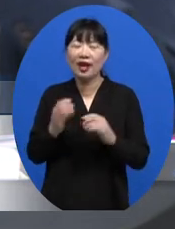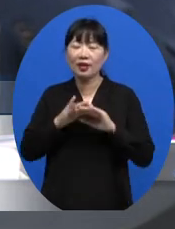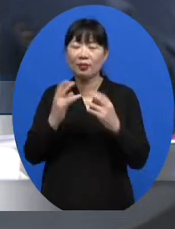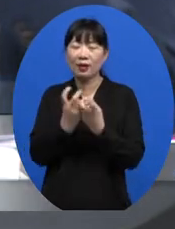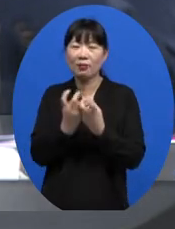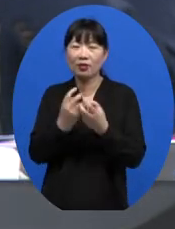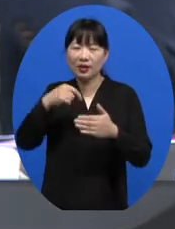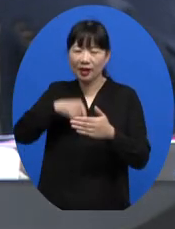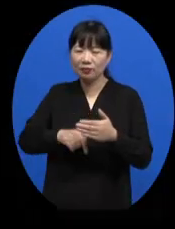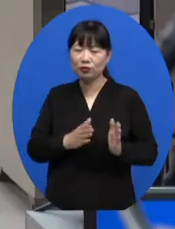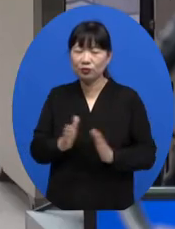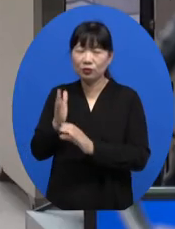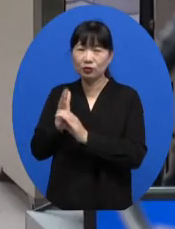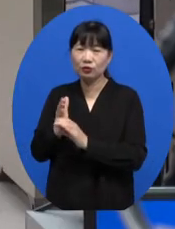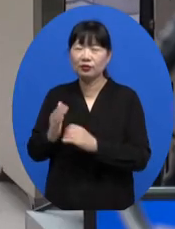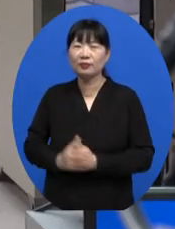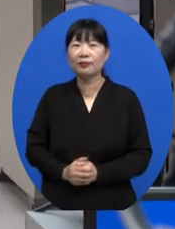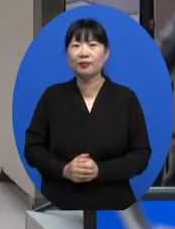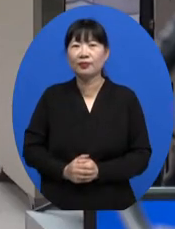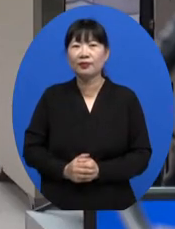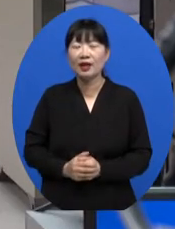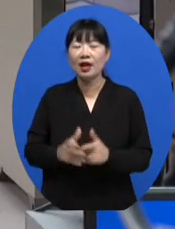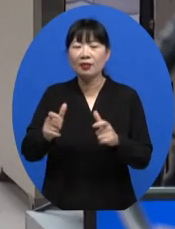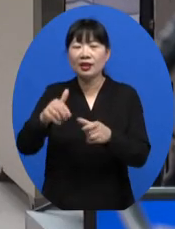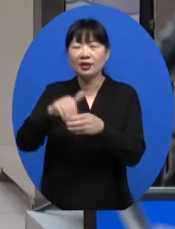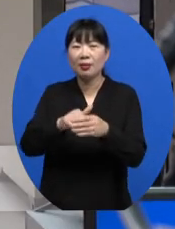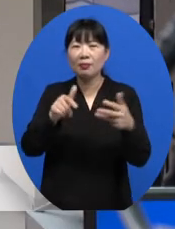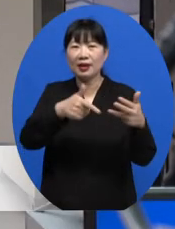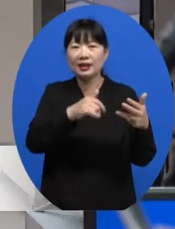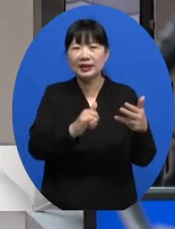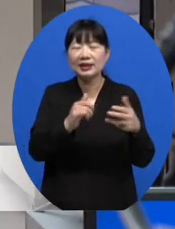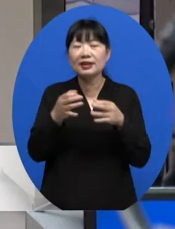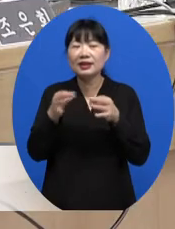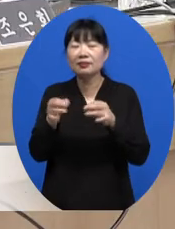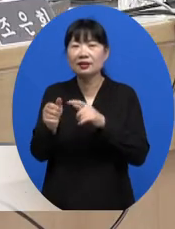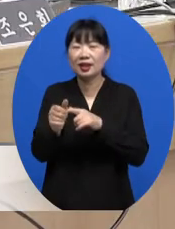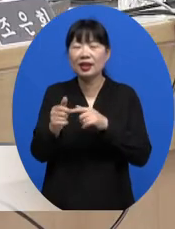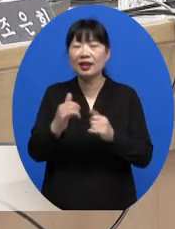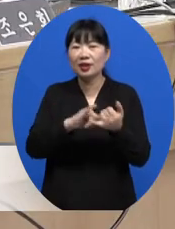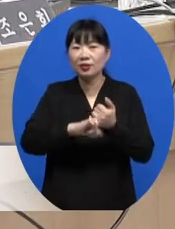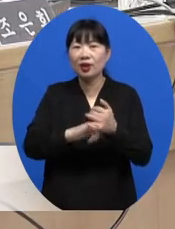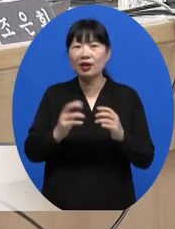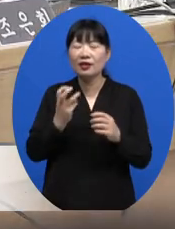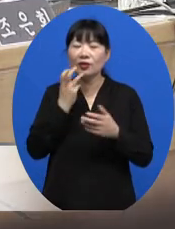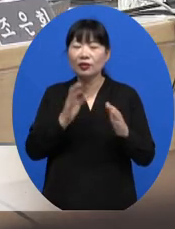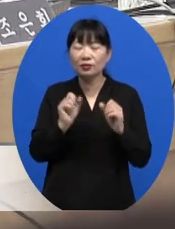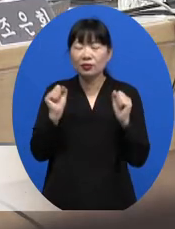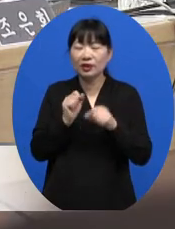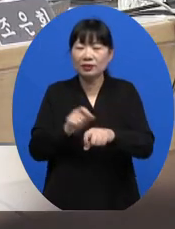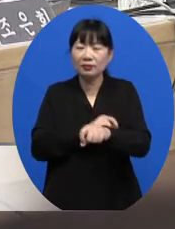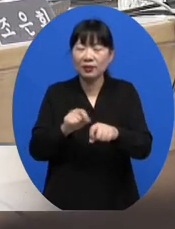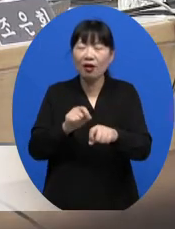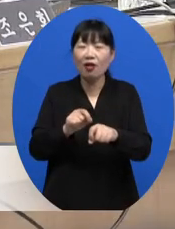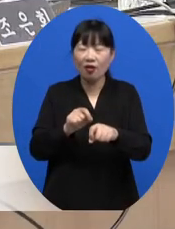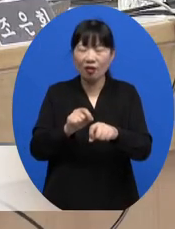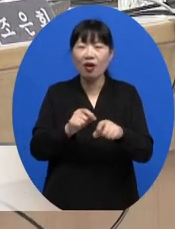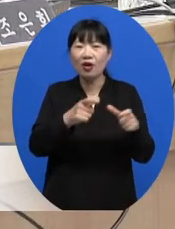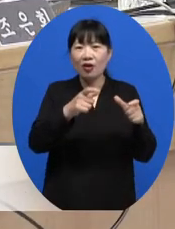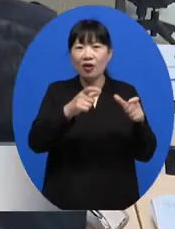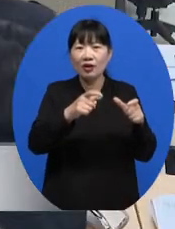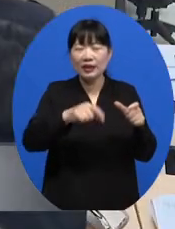내부적으로 준비하고 있습니다 민선8기 김동현 지사가 대대적으로 약속한 경기북부 특별자치도 설치